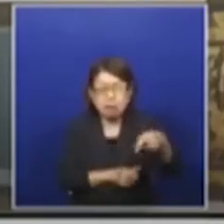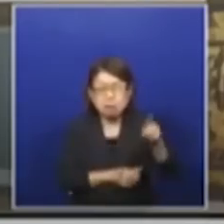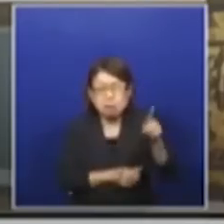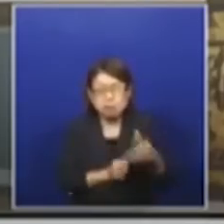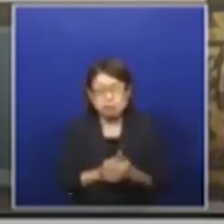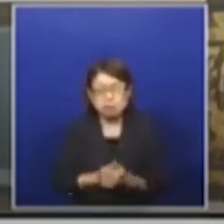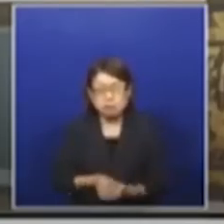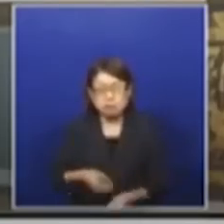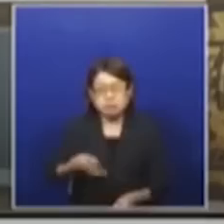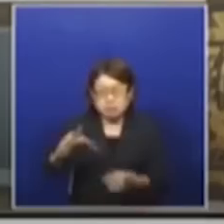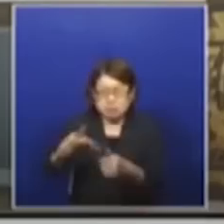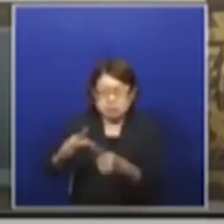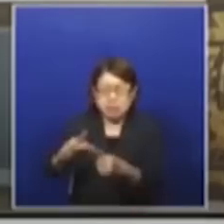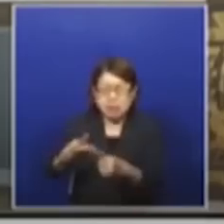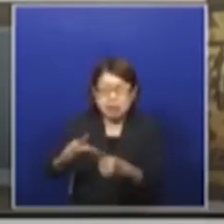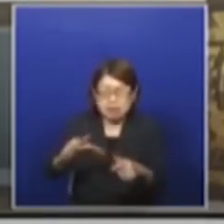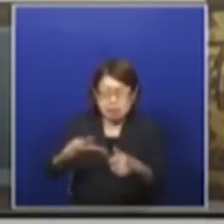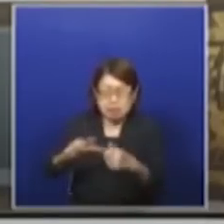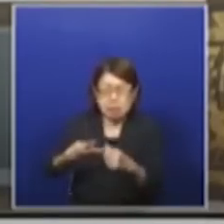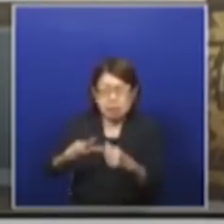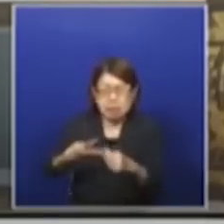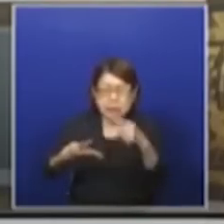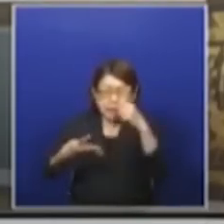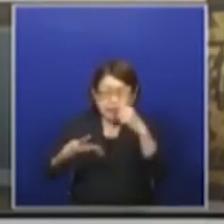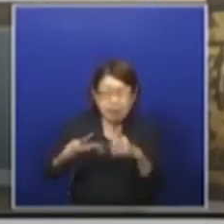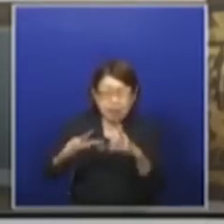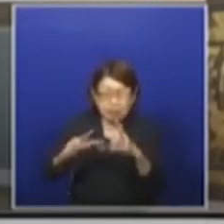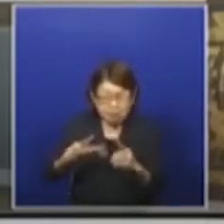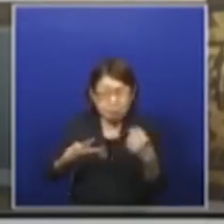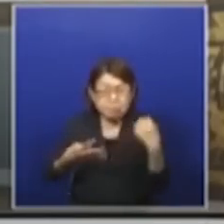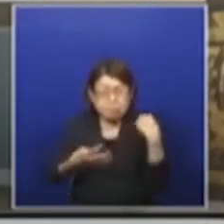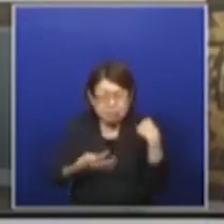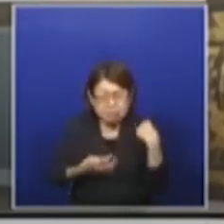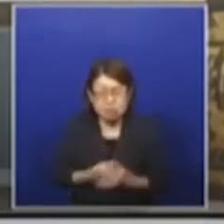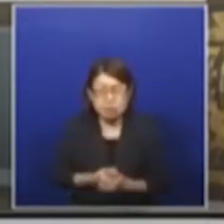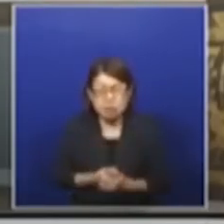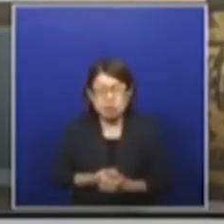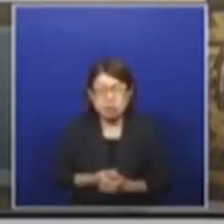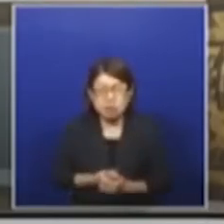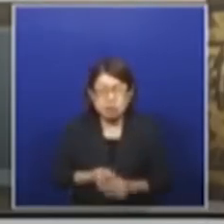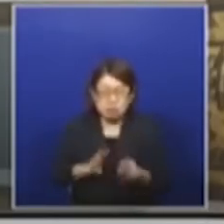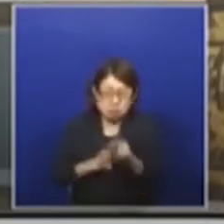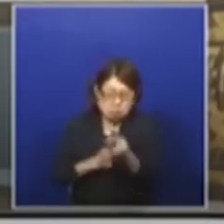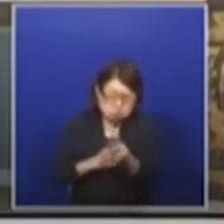ยเบฟมีตราสารหนี้ทั้งหมด21ตัวจาก3บริษัทรวมมูลค่า